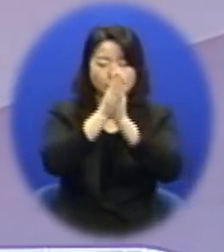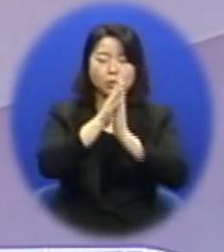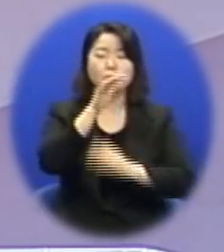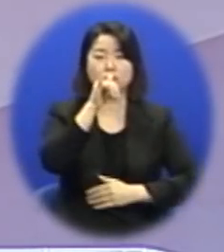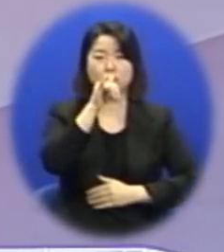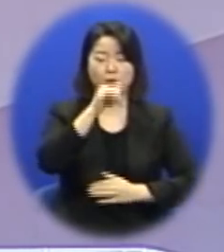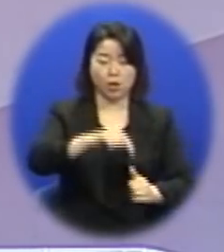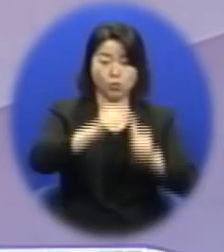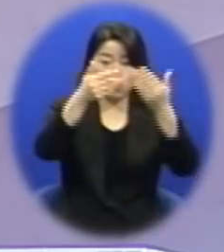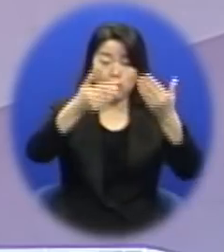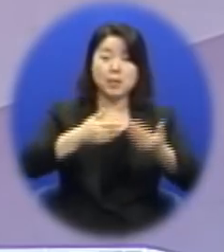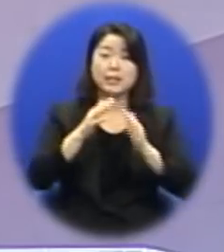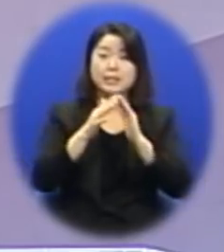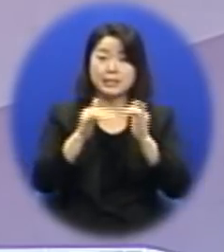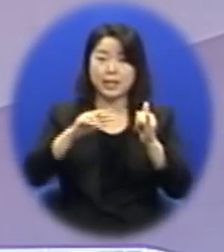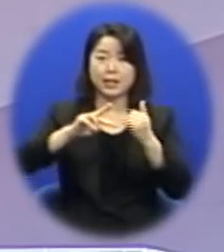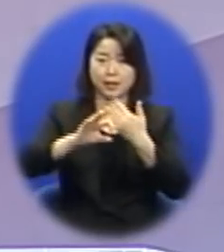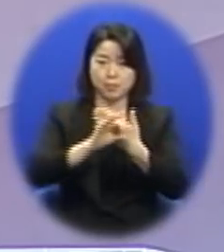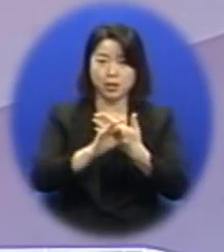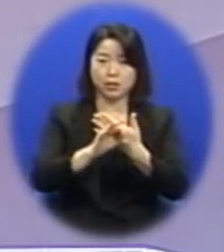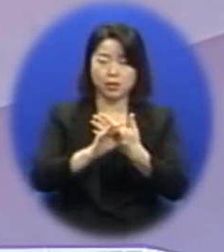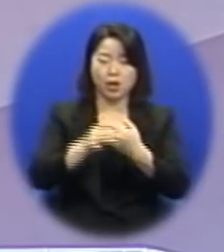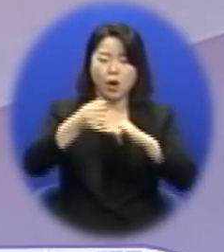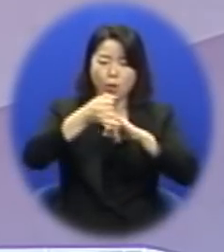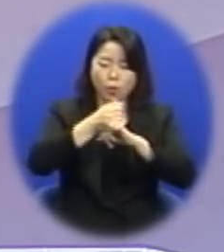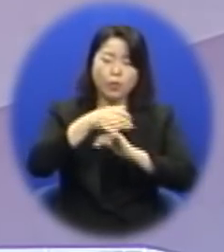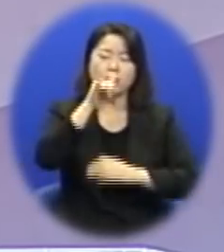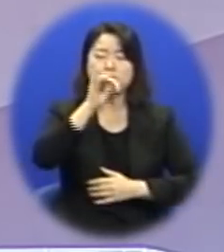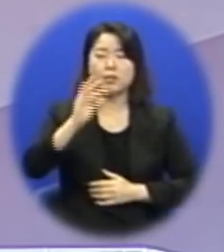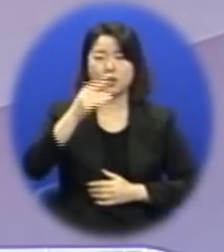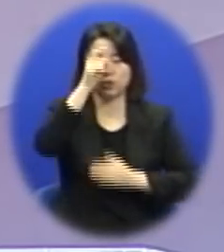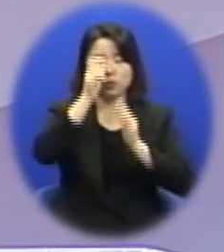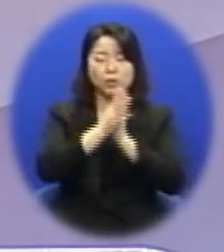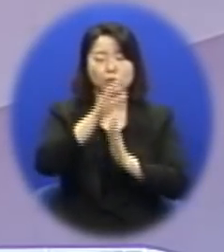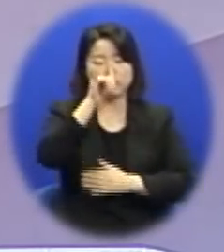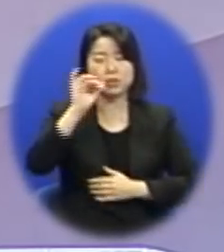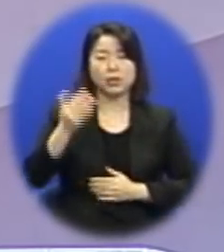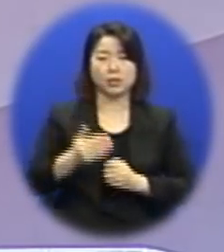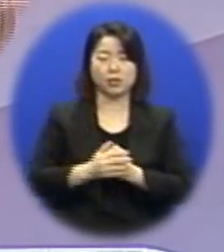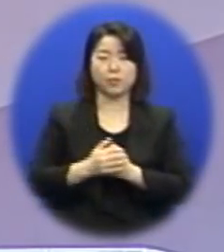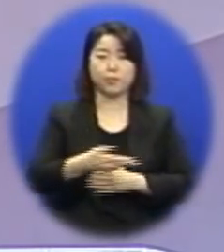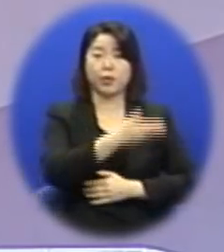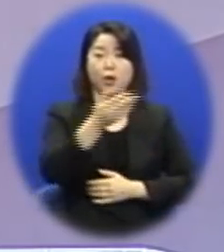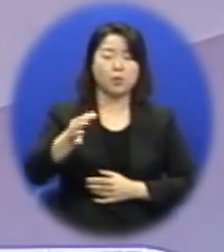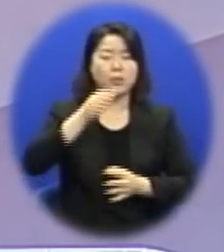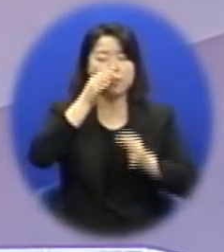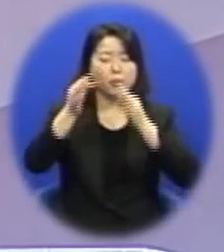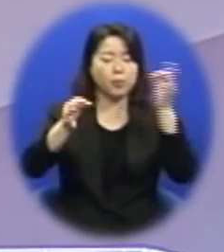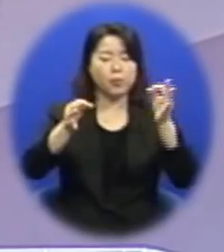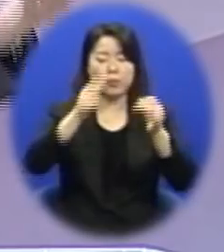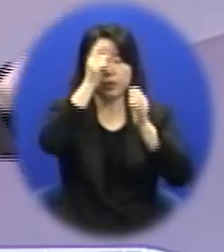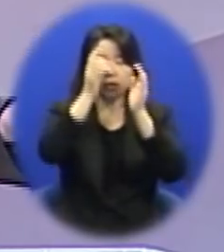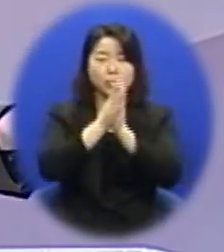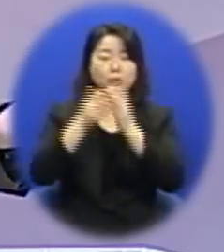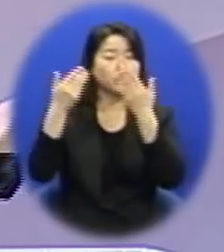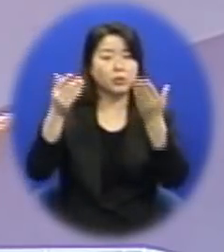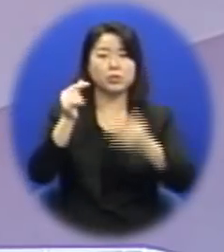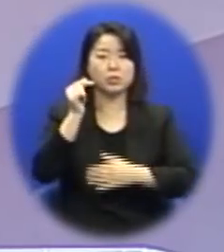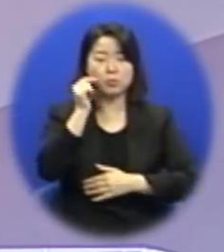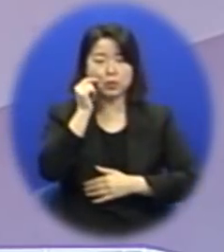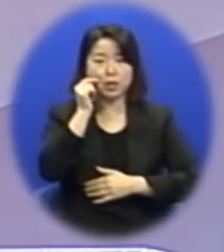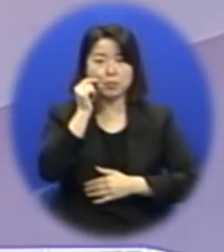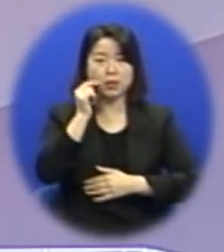구원받은 자라면 그리고 반드시 있어야 합니다 여러분 소리내어 기도하지 못하면 말로 기도할